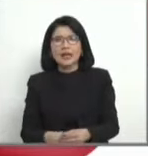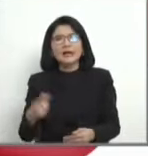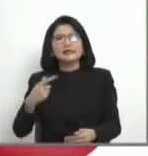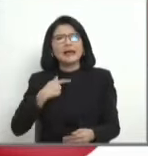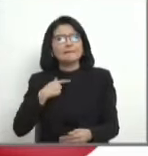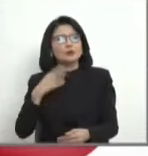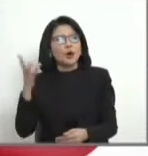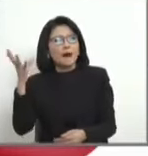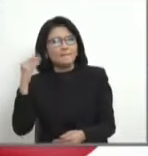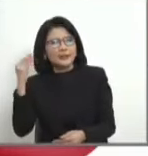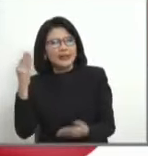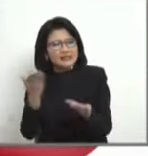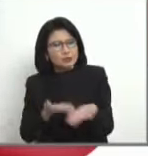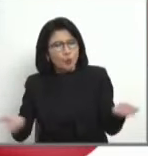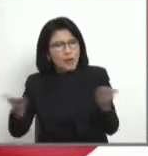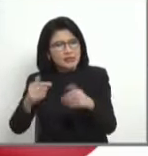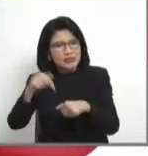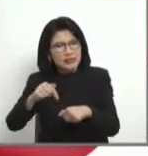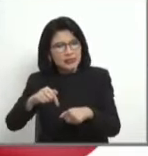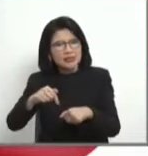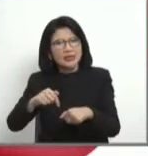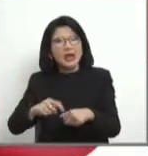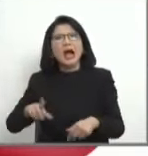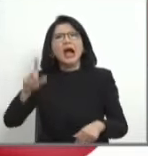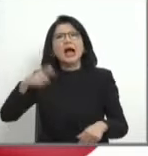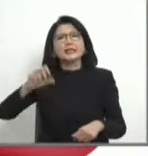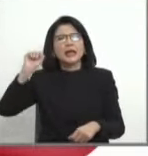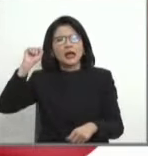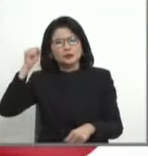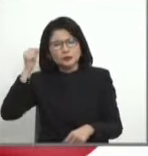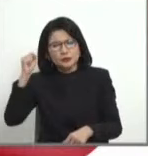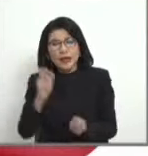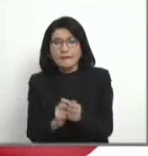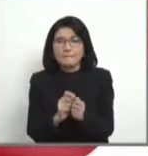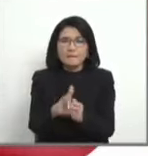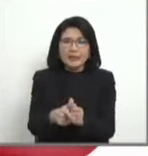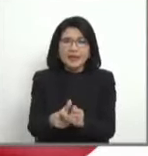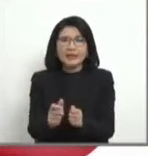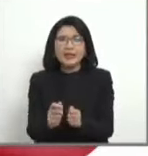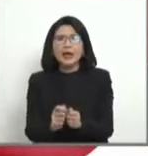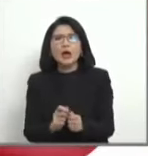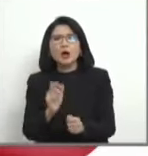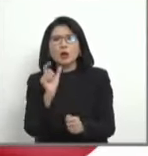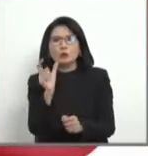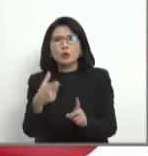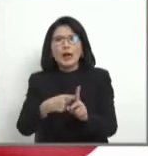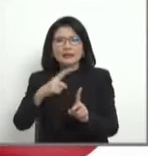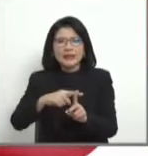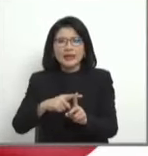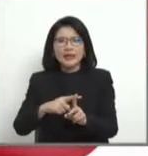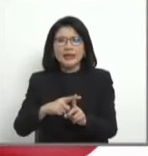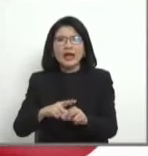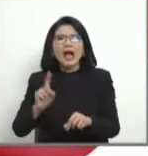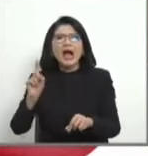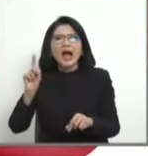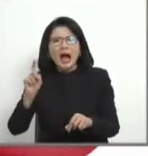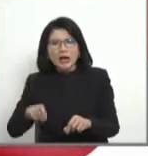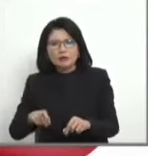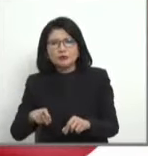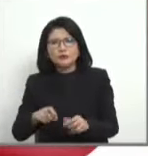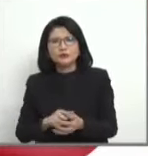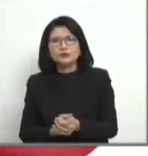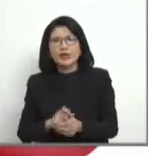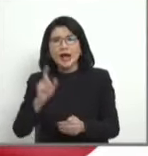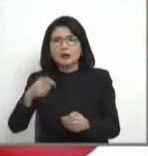ini. Bahkan ada yang kesulitan membayar UKT sampai harus malah dianjurkan